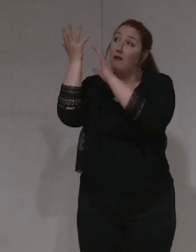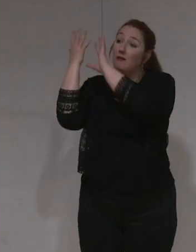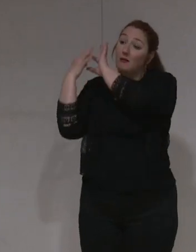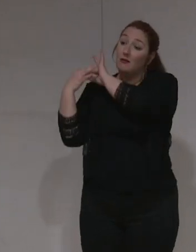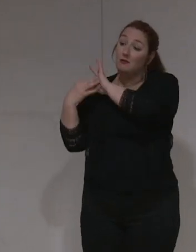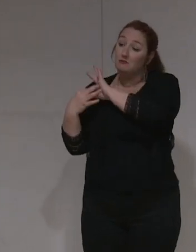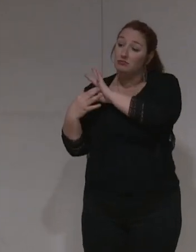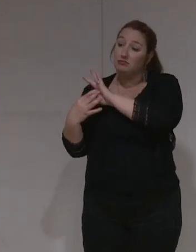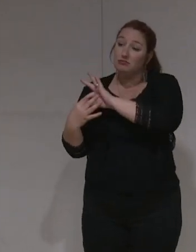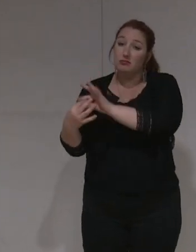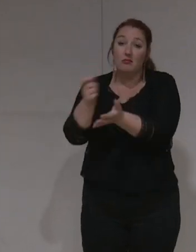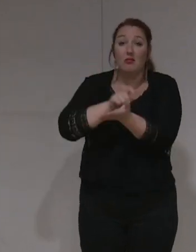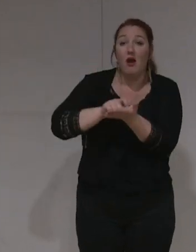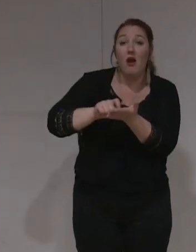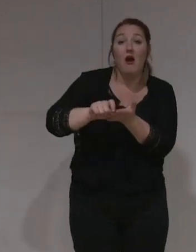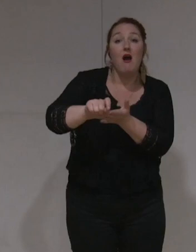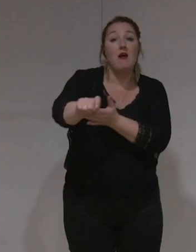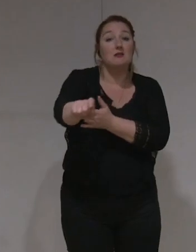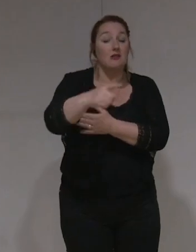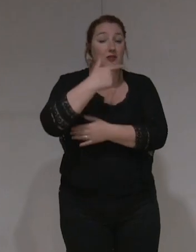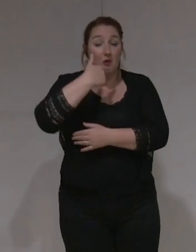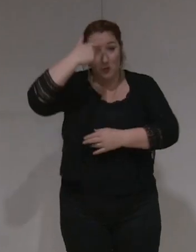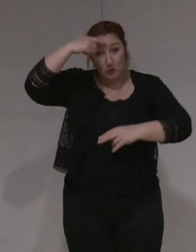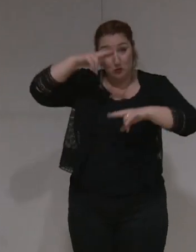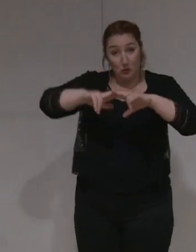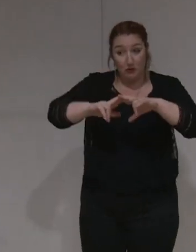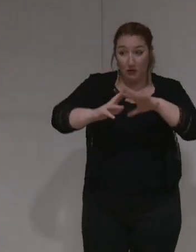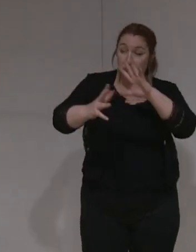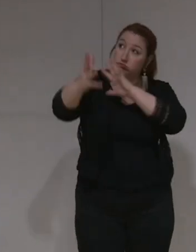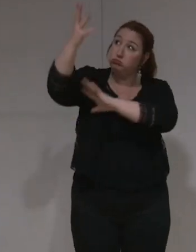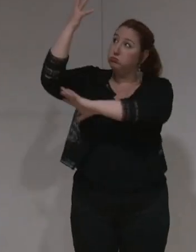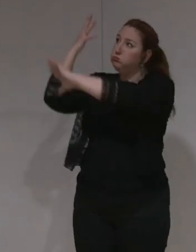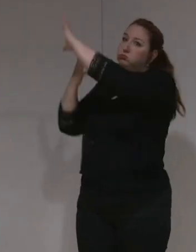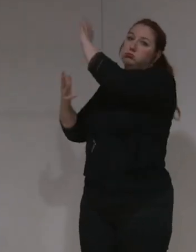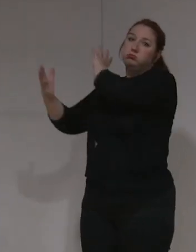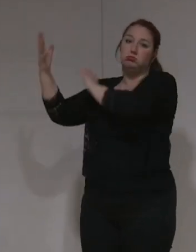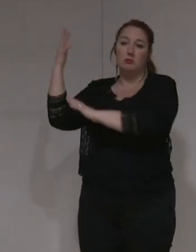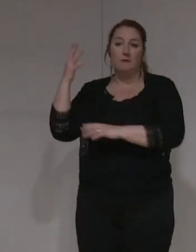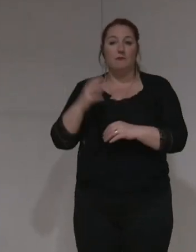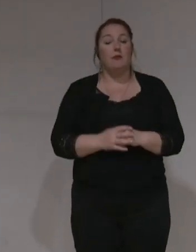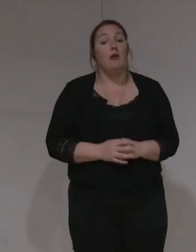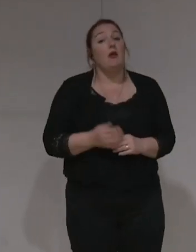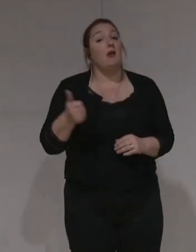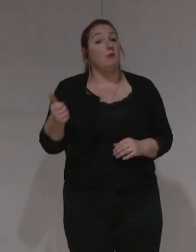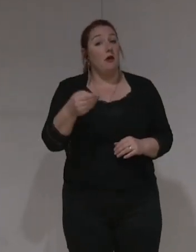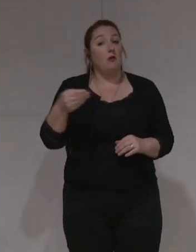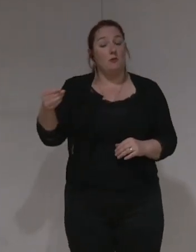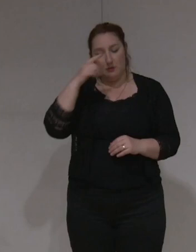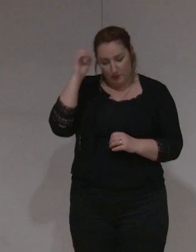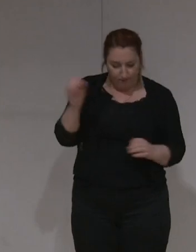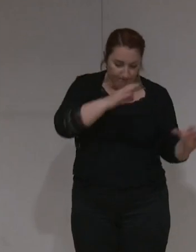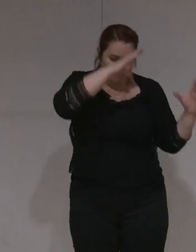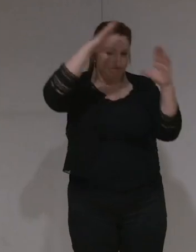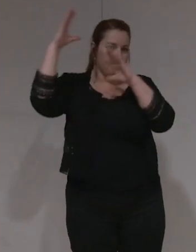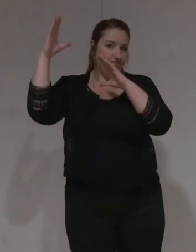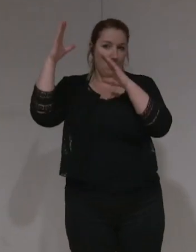époque comme des souvenirs de ce qui nous a précédé très très loin dans le temps et cette projection là aussi dans dans un un temps je dirais